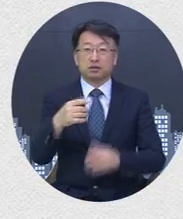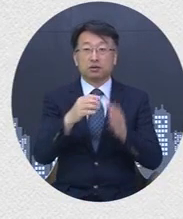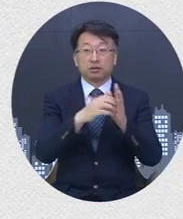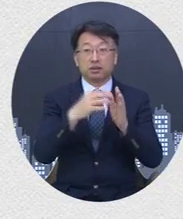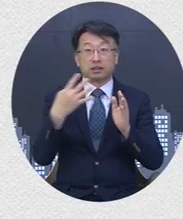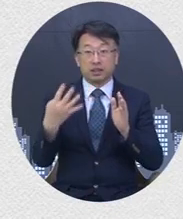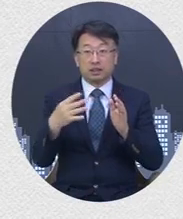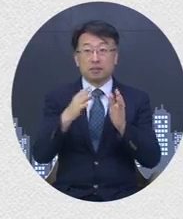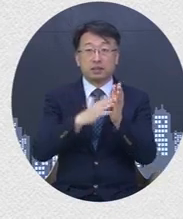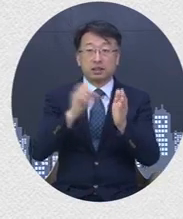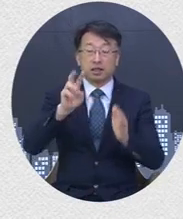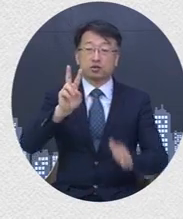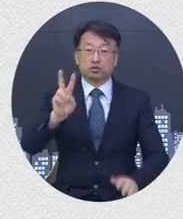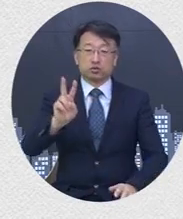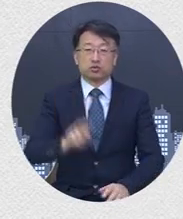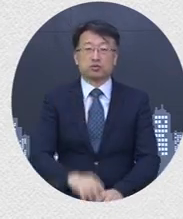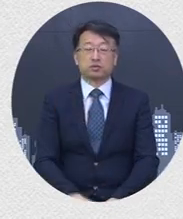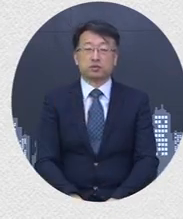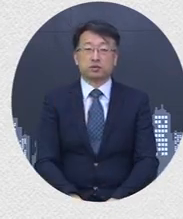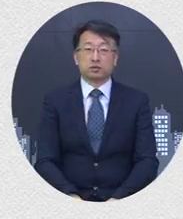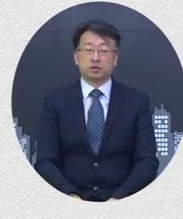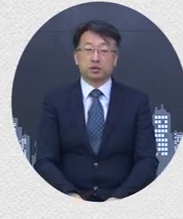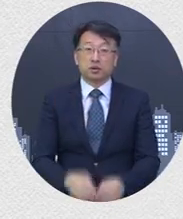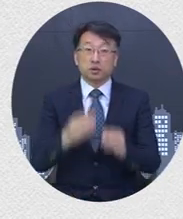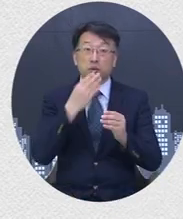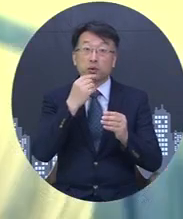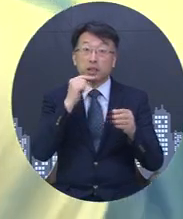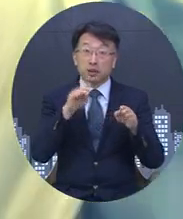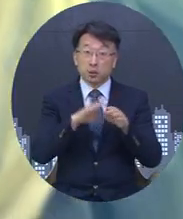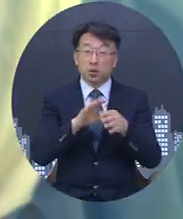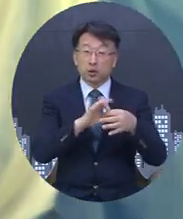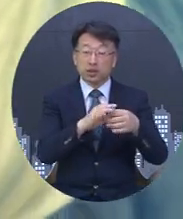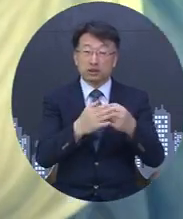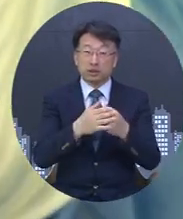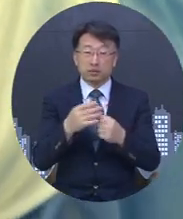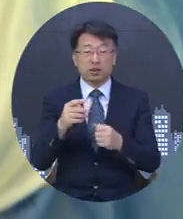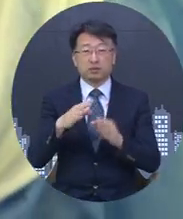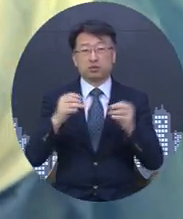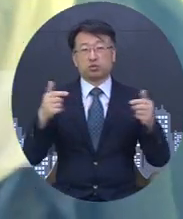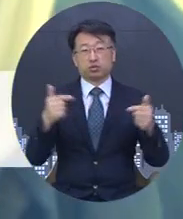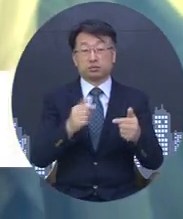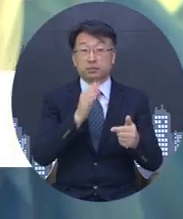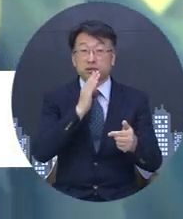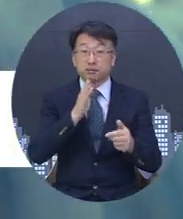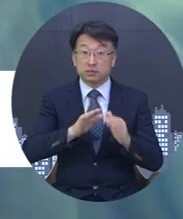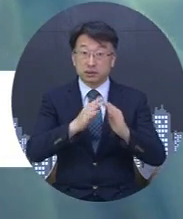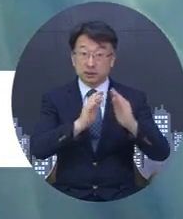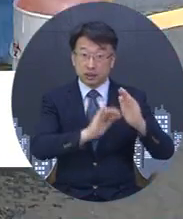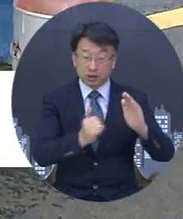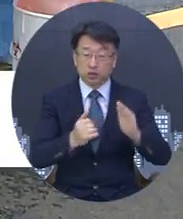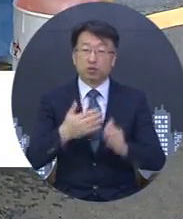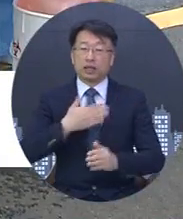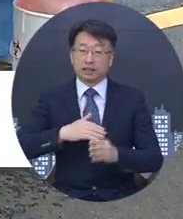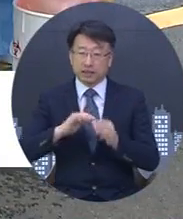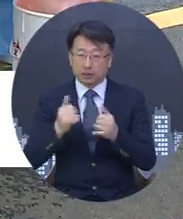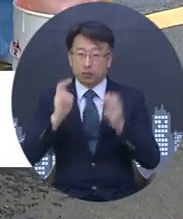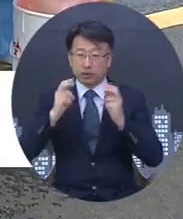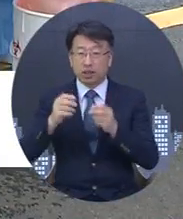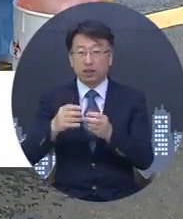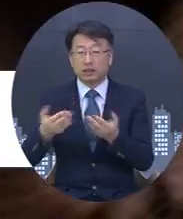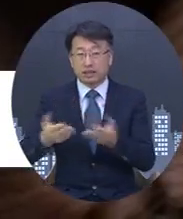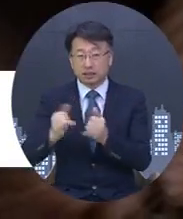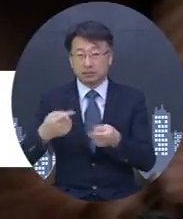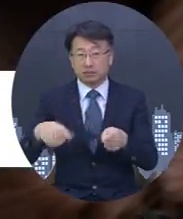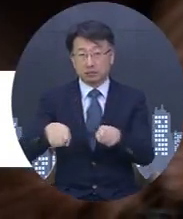거제 4명, 밀양 2명 등입니다. 주말 휴일 영향으로 줄었지만 가족 또는 지인, 회사 동료에 의한 일상